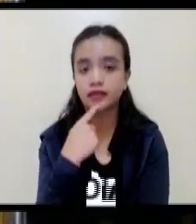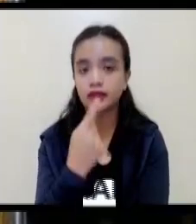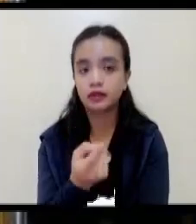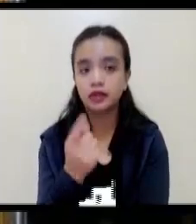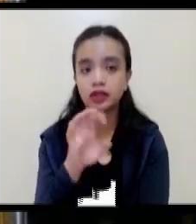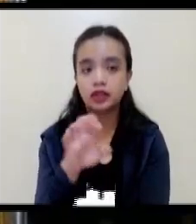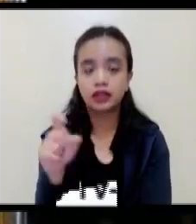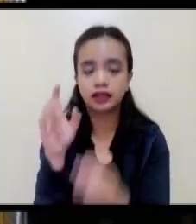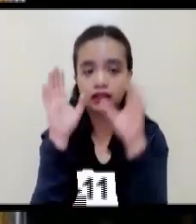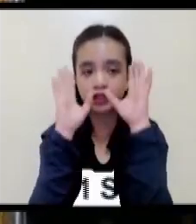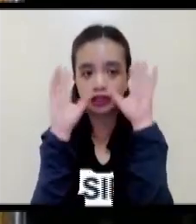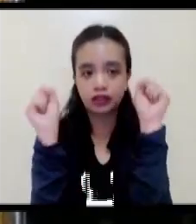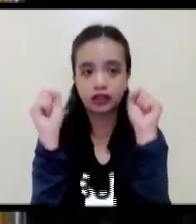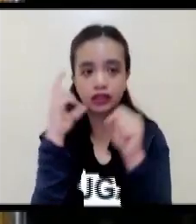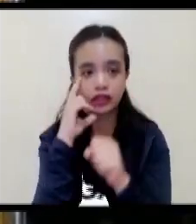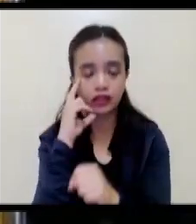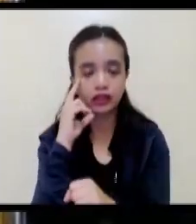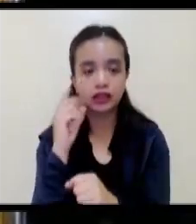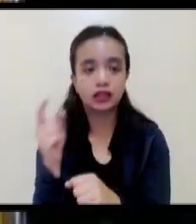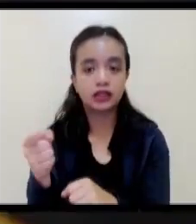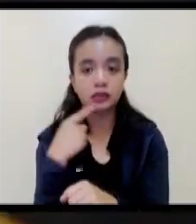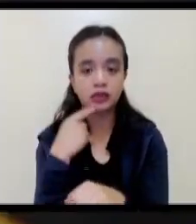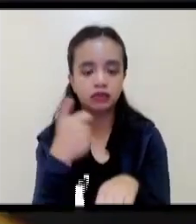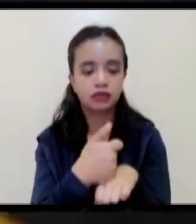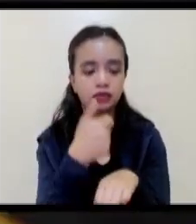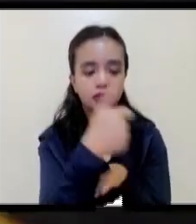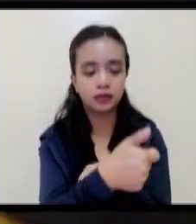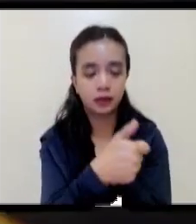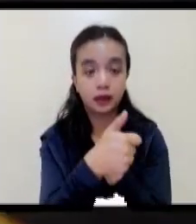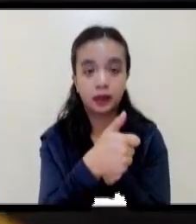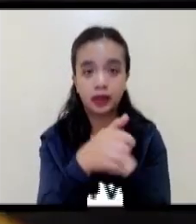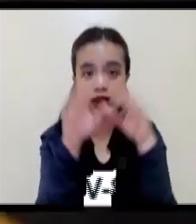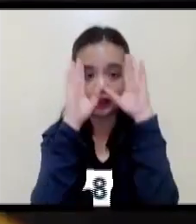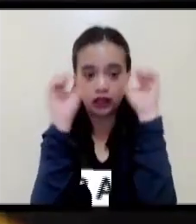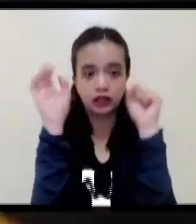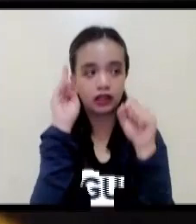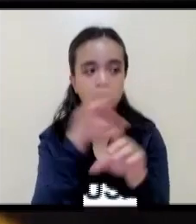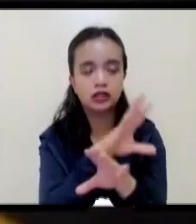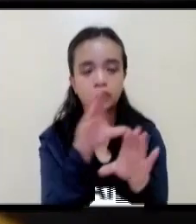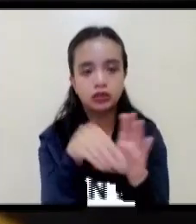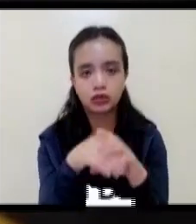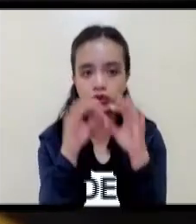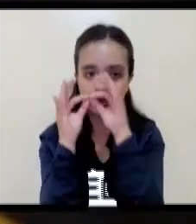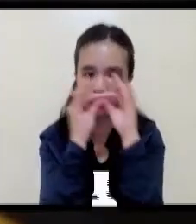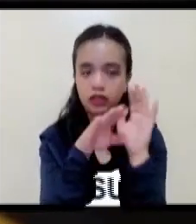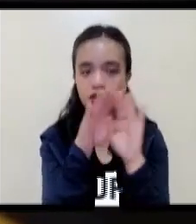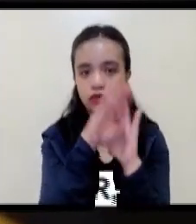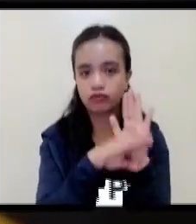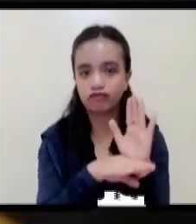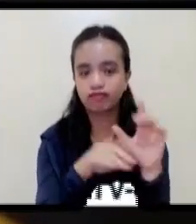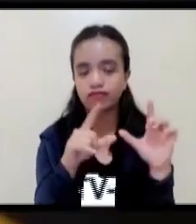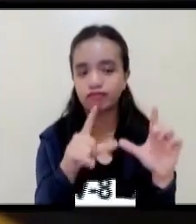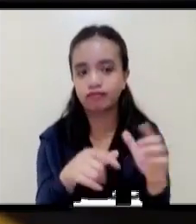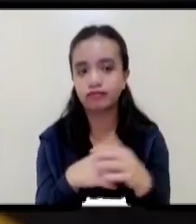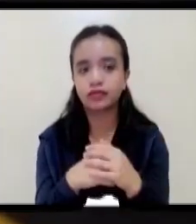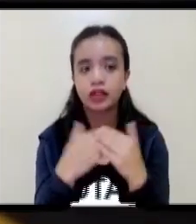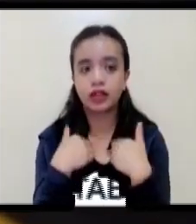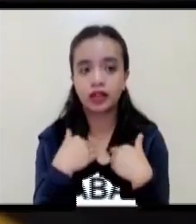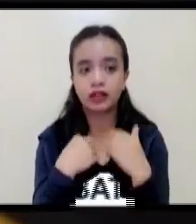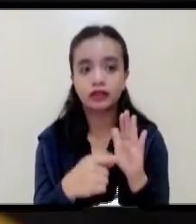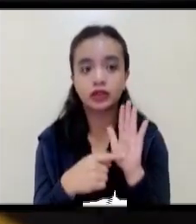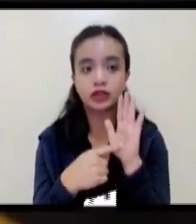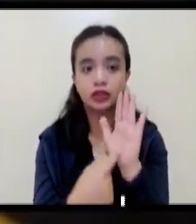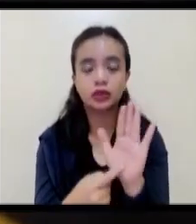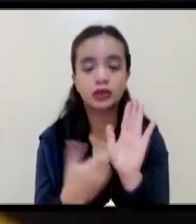Duterte kung saan inakusahan niya si Pangulong Marcos na kasama sa drugs watch list. May ipinakita pa manong ebidensya